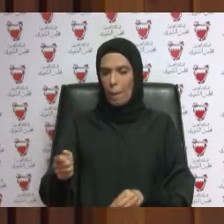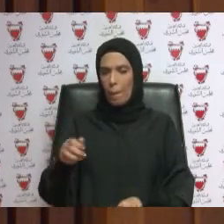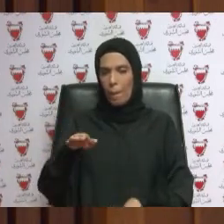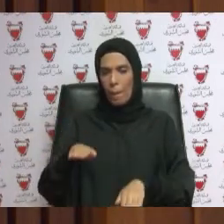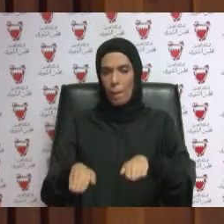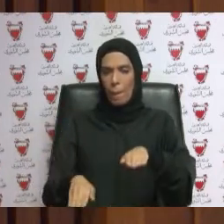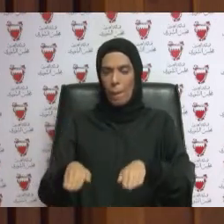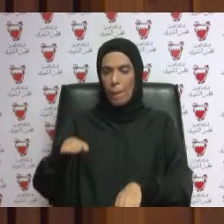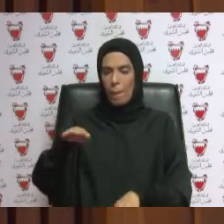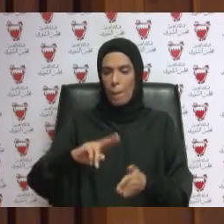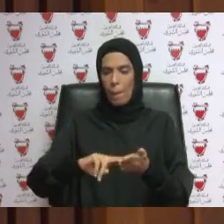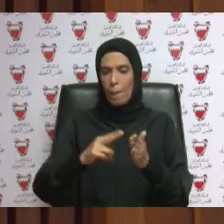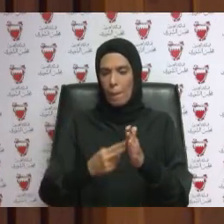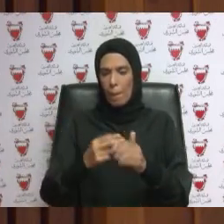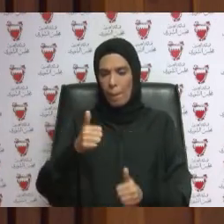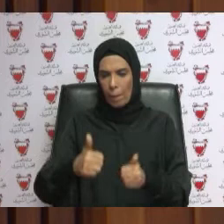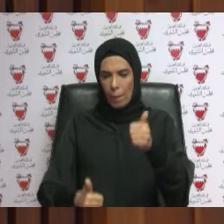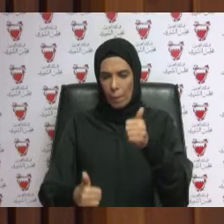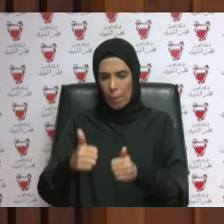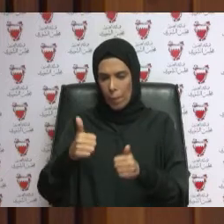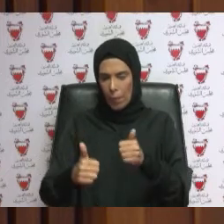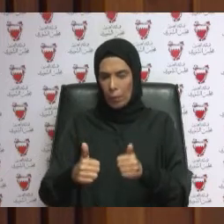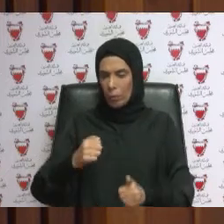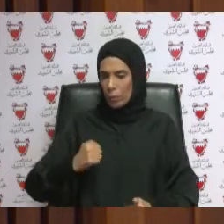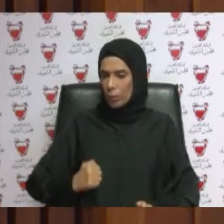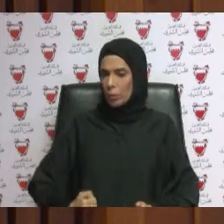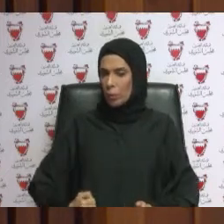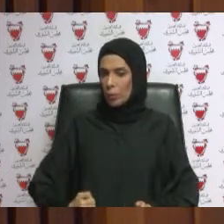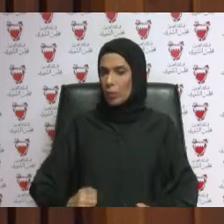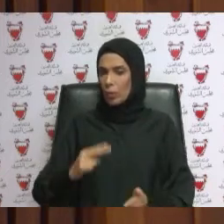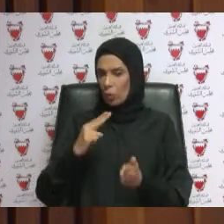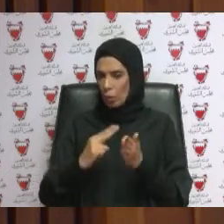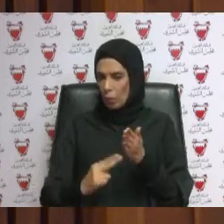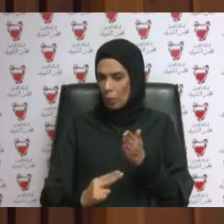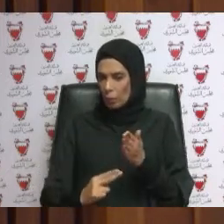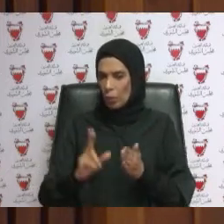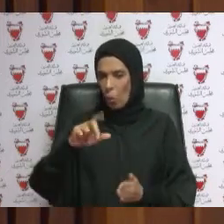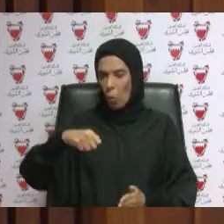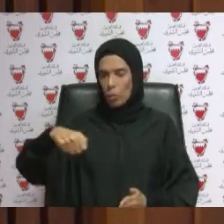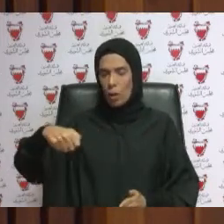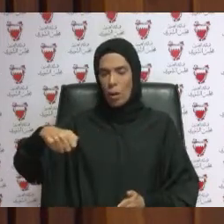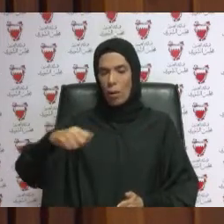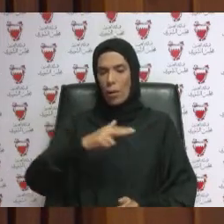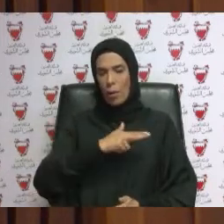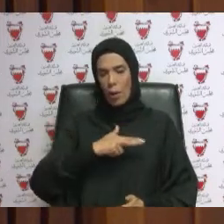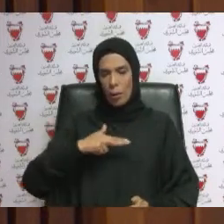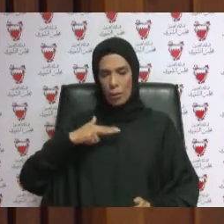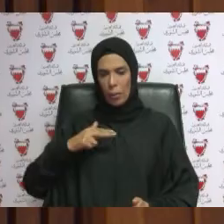لتقنين الإجراءات المتبعة على مستوى الدولة، بما يضمن اعتماد الجهات الحكومية والرسمية الموازنات المستجيبة